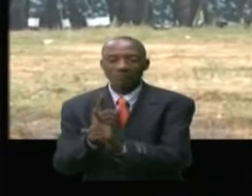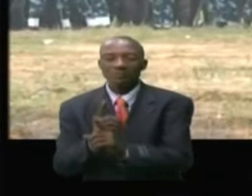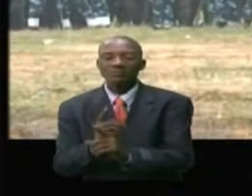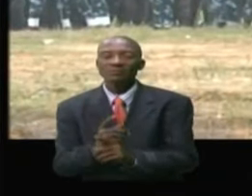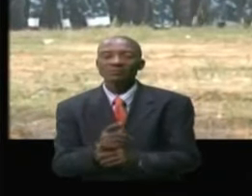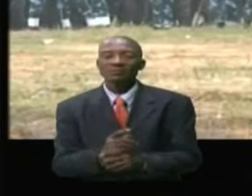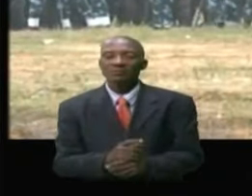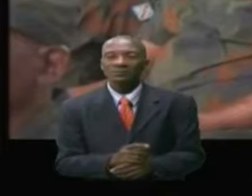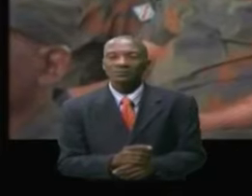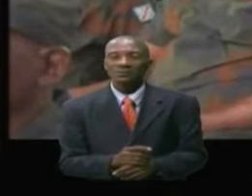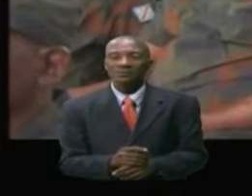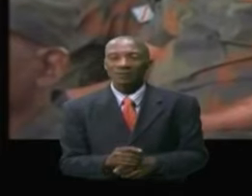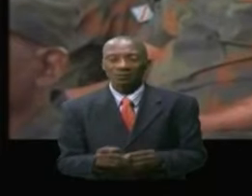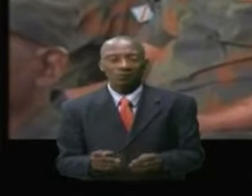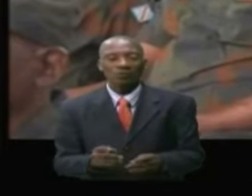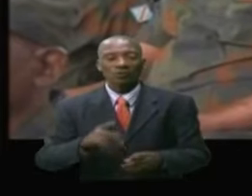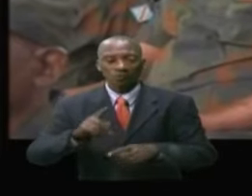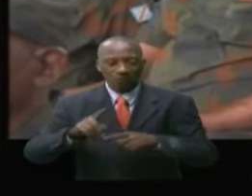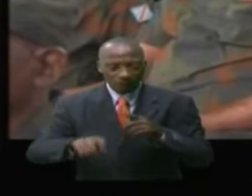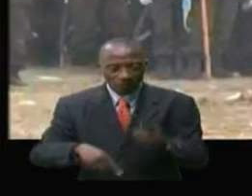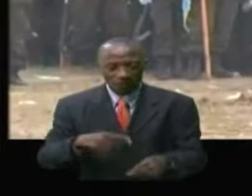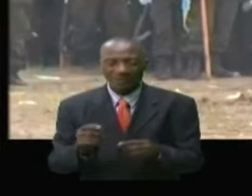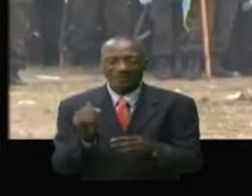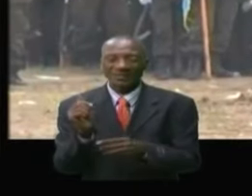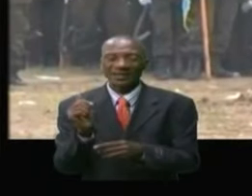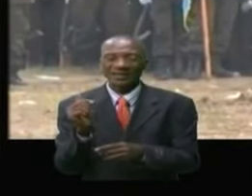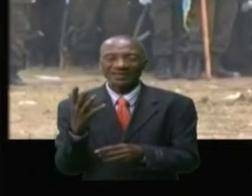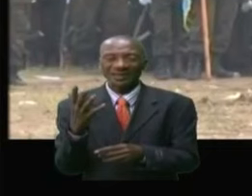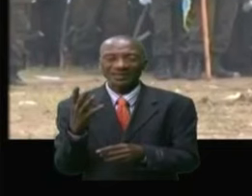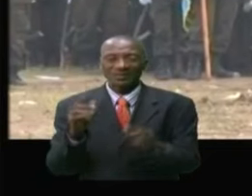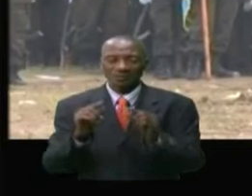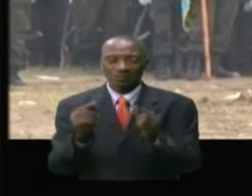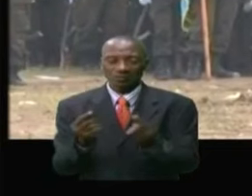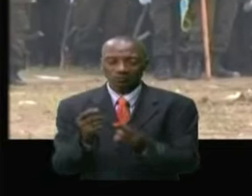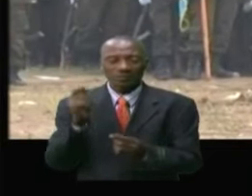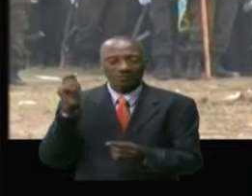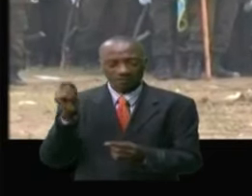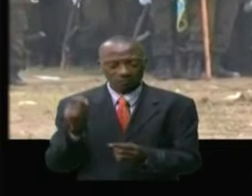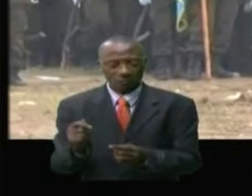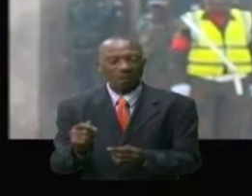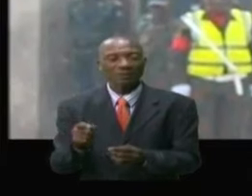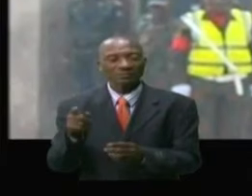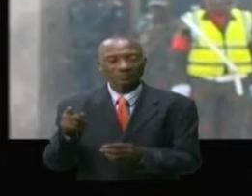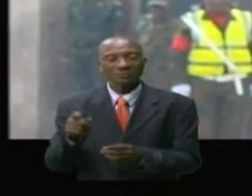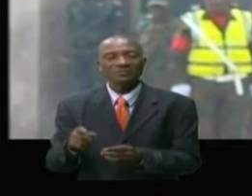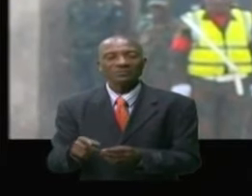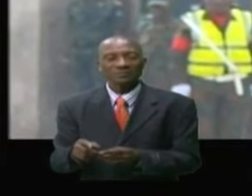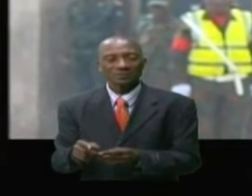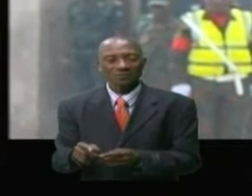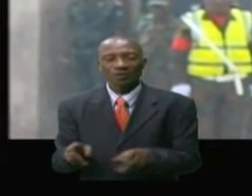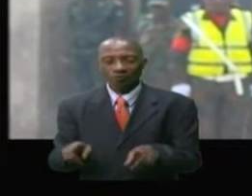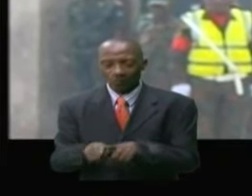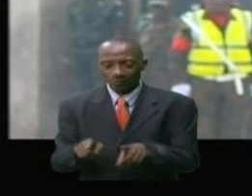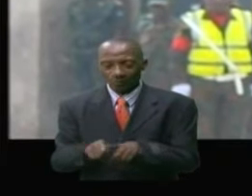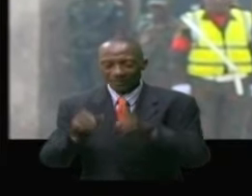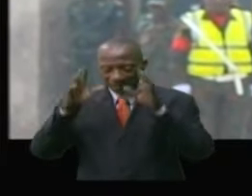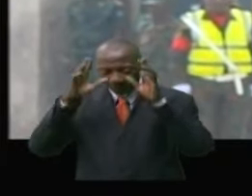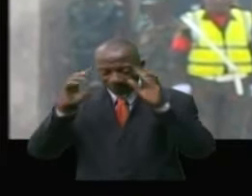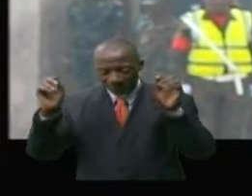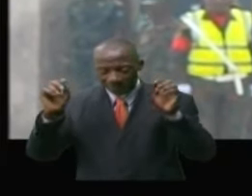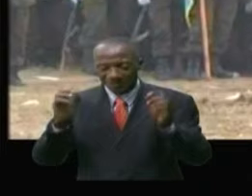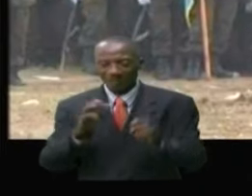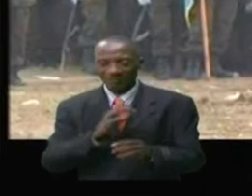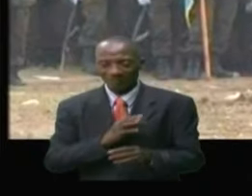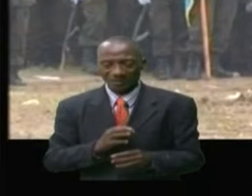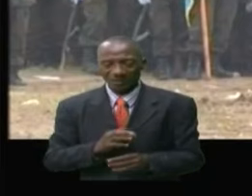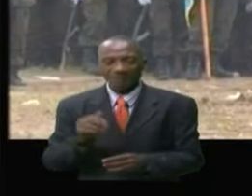temps des 15 brigades équipées en appui aux hommes des troupes. Le commandant suprême, dans sa vision des grandeurs,